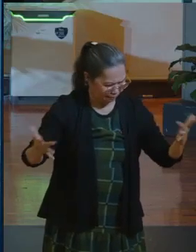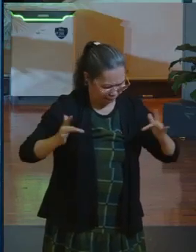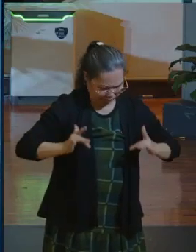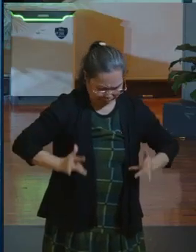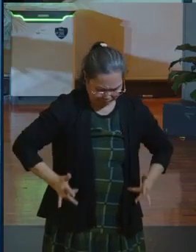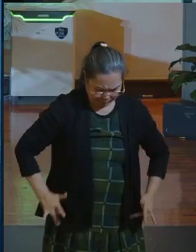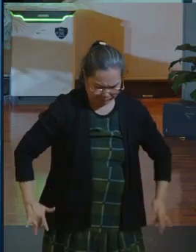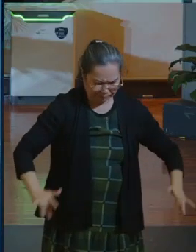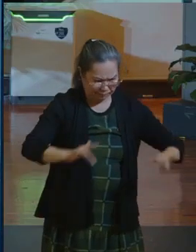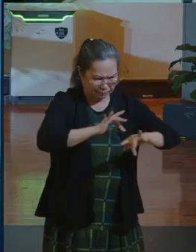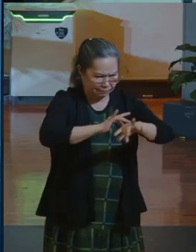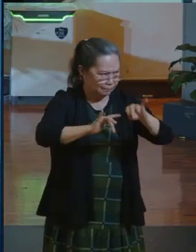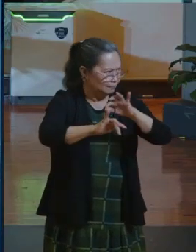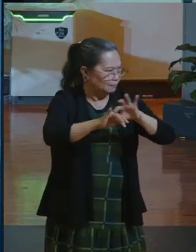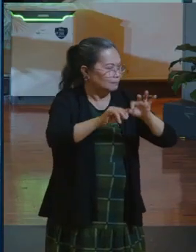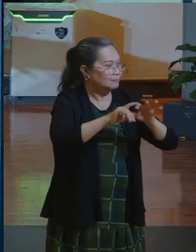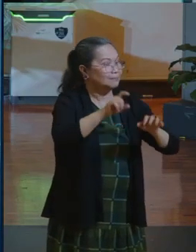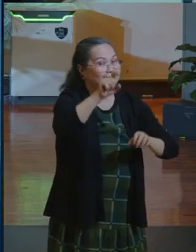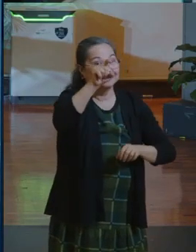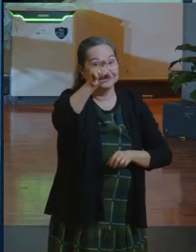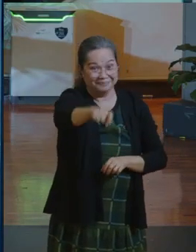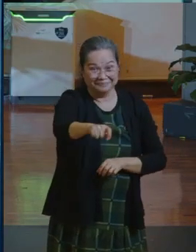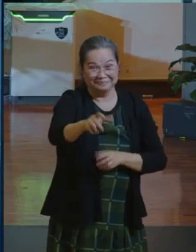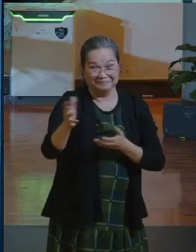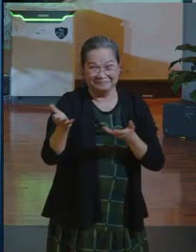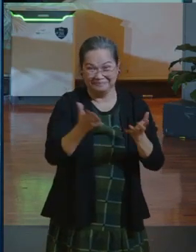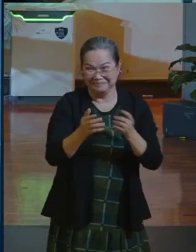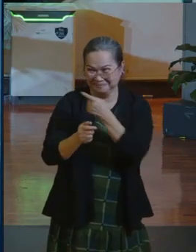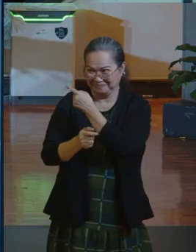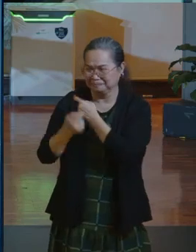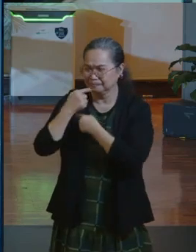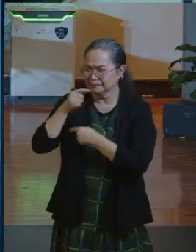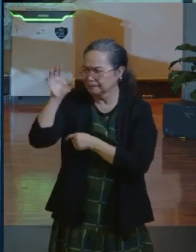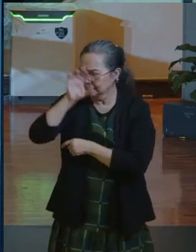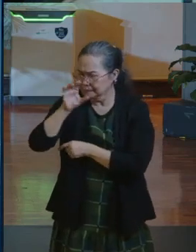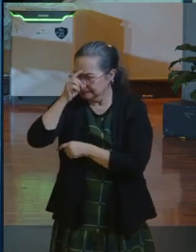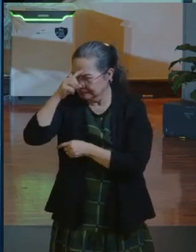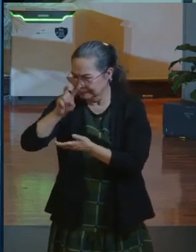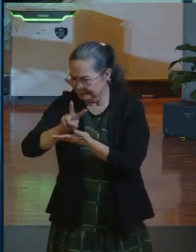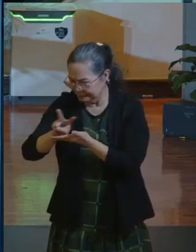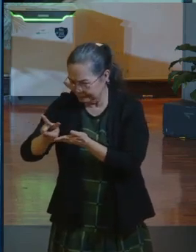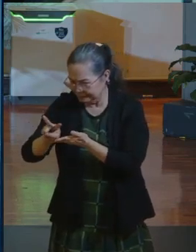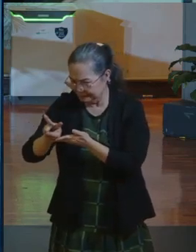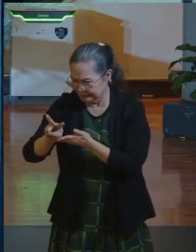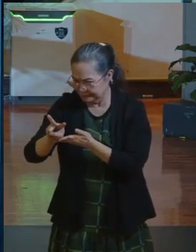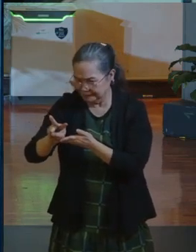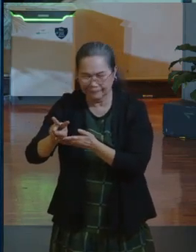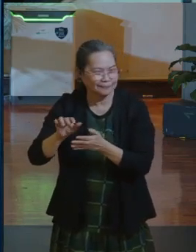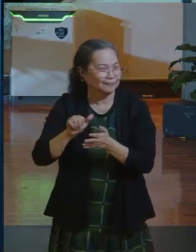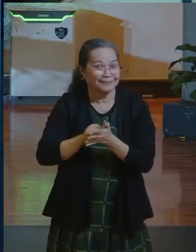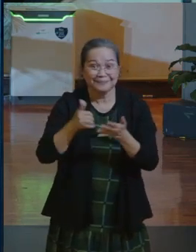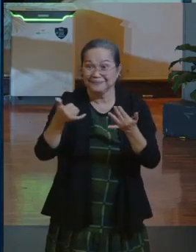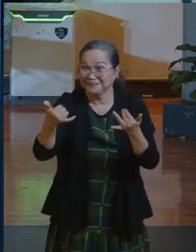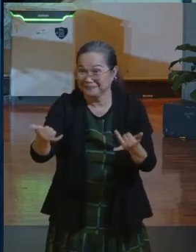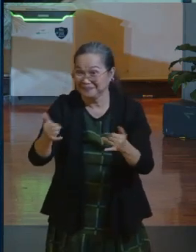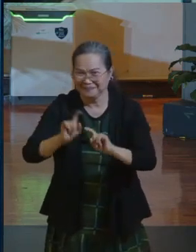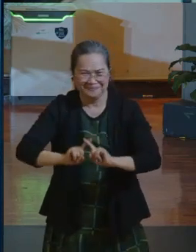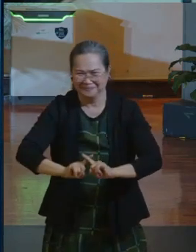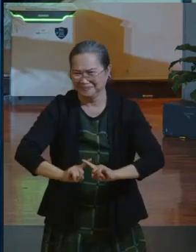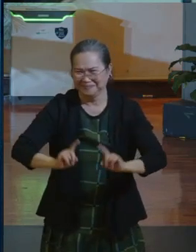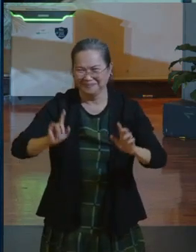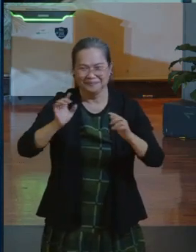sila ay pwede na magdala ng mga bagay. No? So, ano kumana? Pero sa